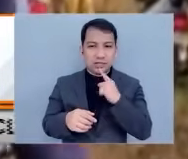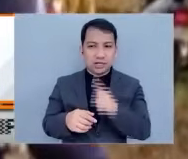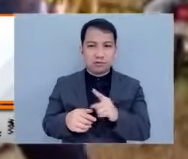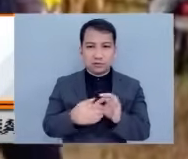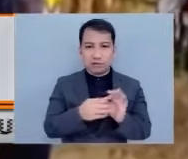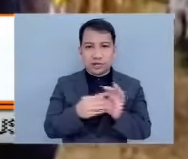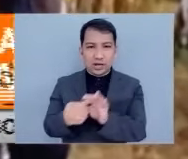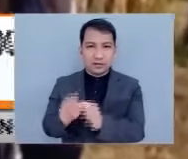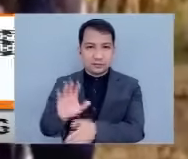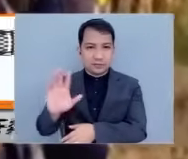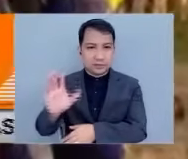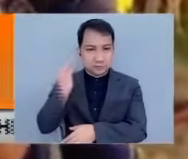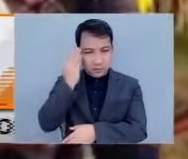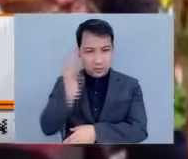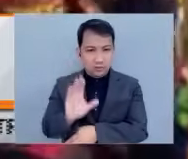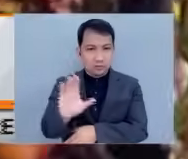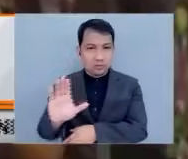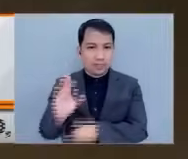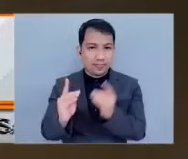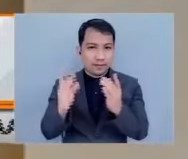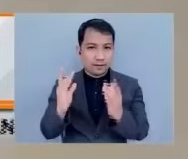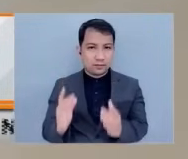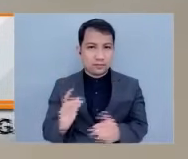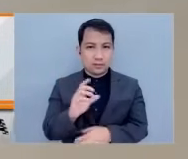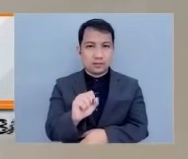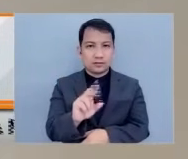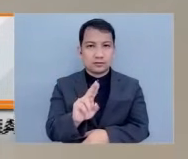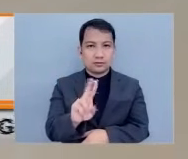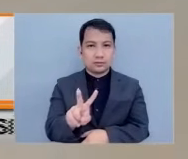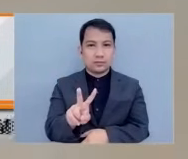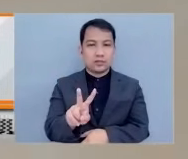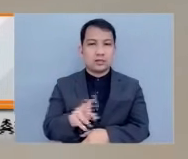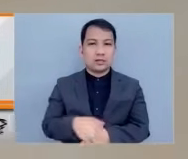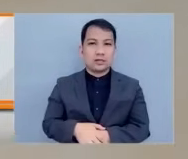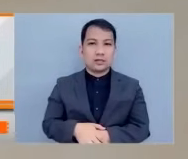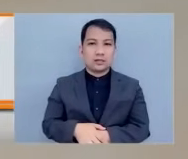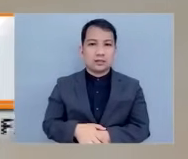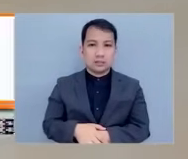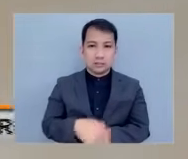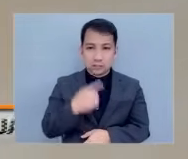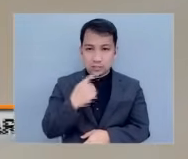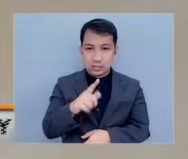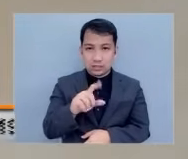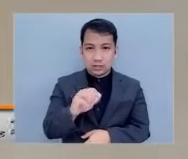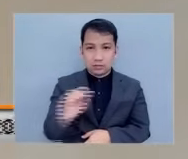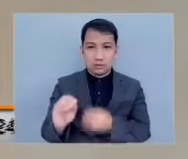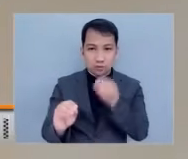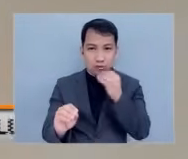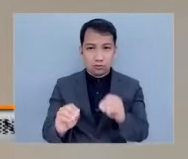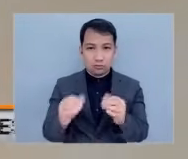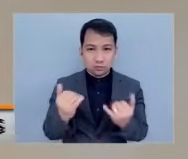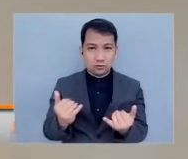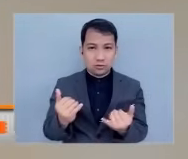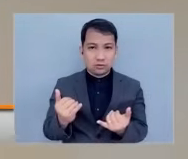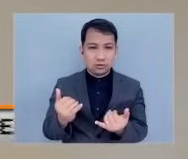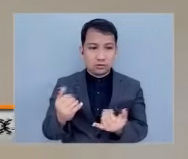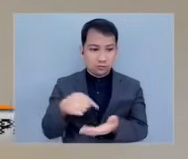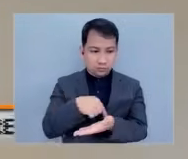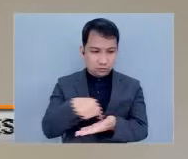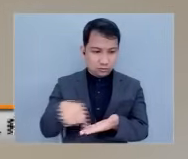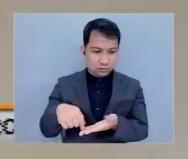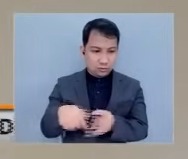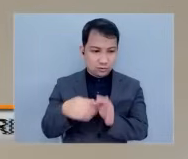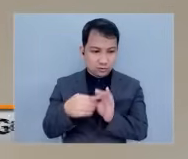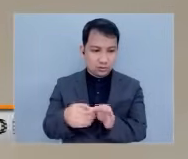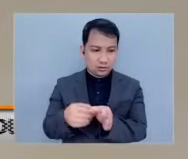Office laban sa driver ng SUV. Kung malabas po ang STO, show cause order po today, so within the, siguro by next week,